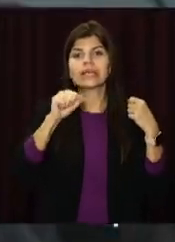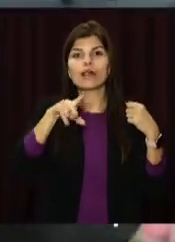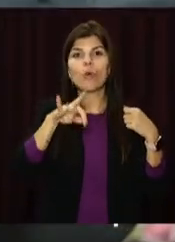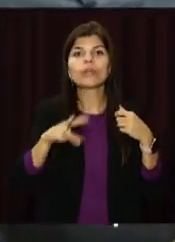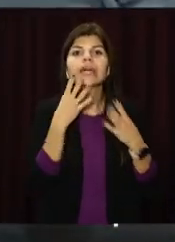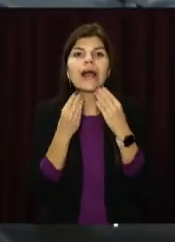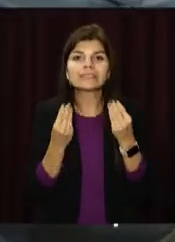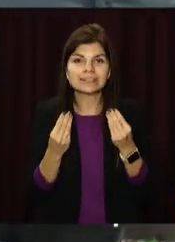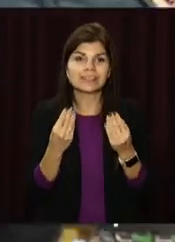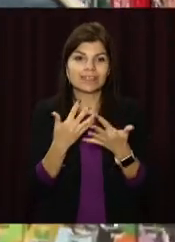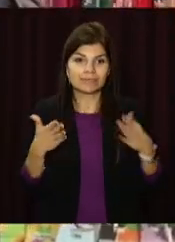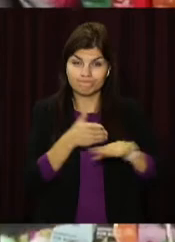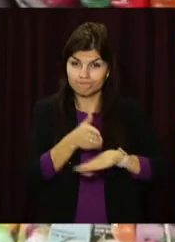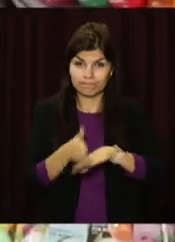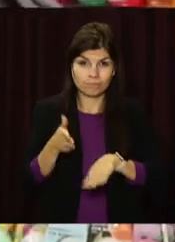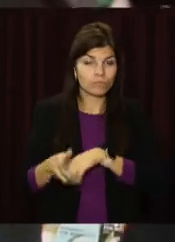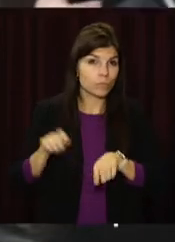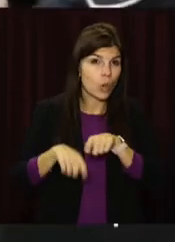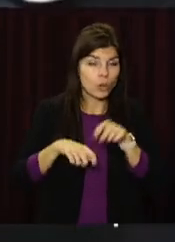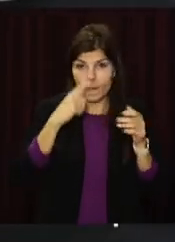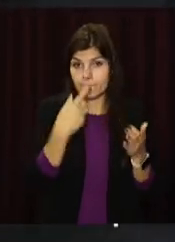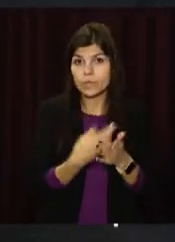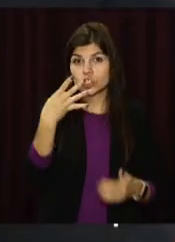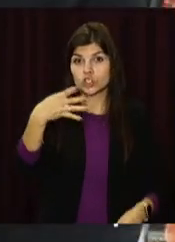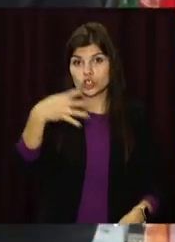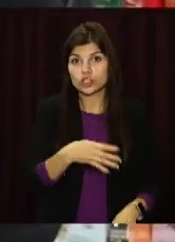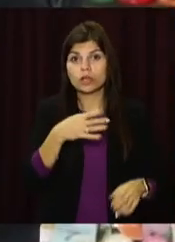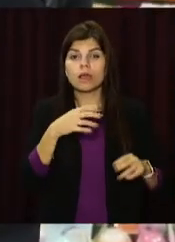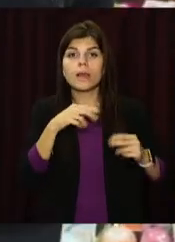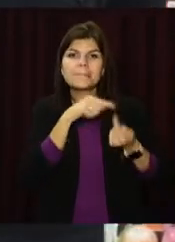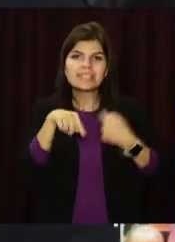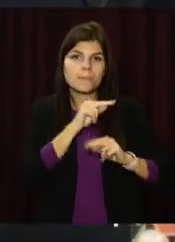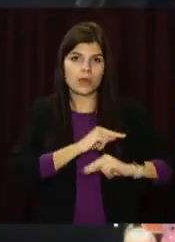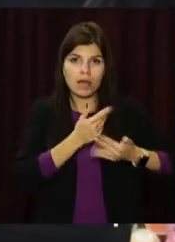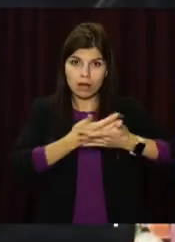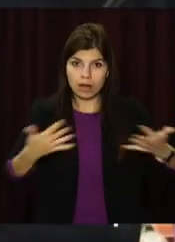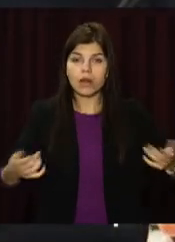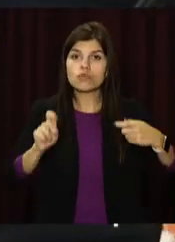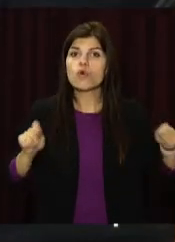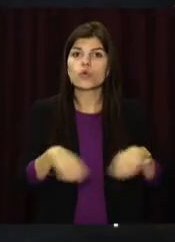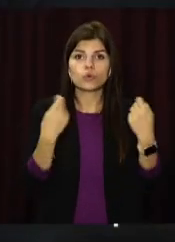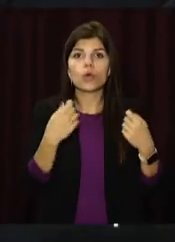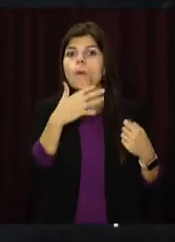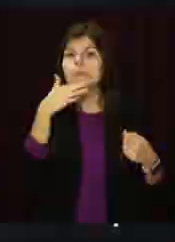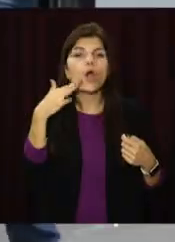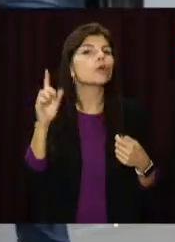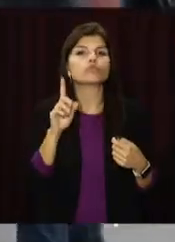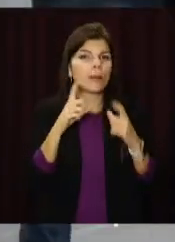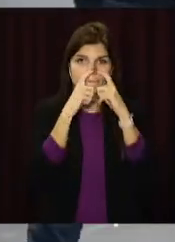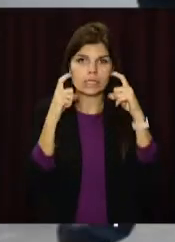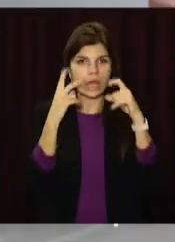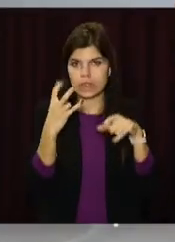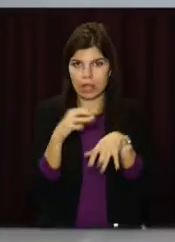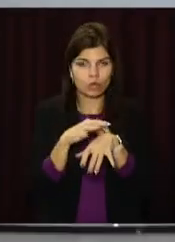краси. Правоохоронці вже проінспектували майже 4 тисячі підприємців. Більшість порушень – не носіння масок.